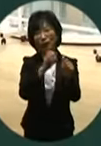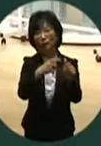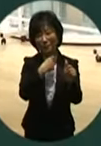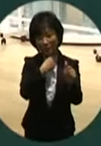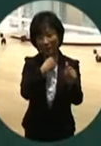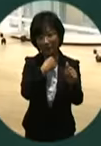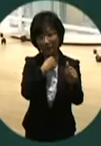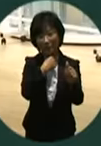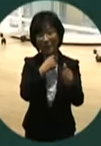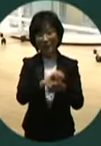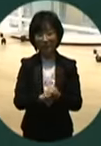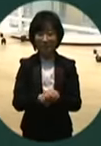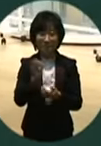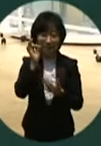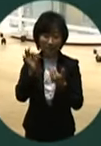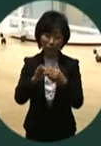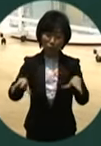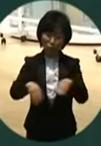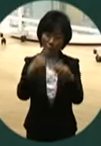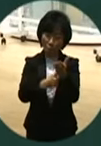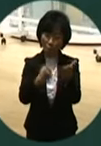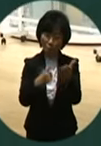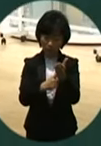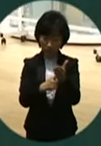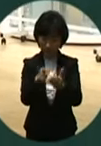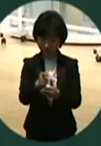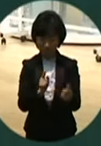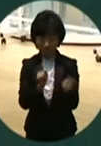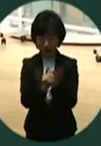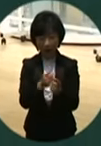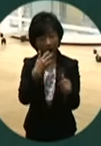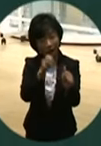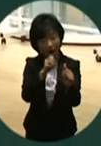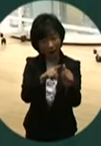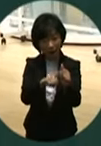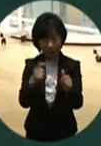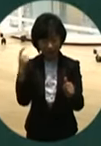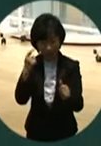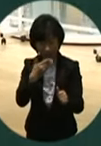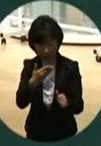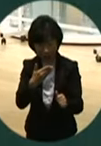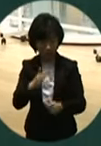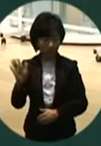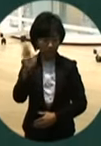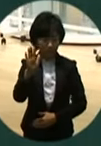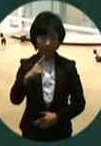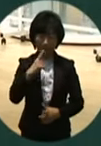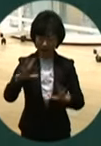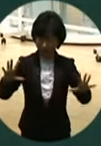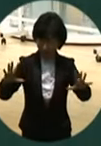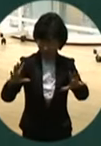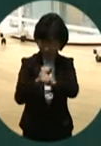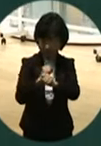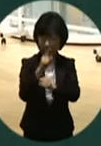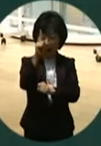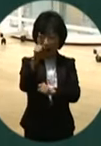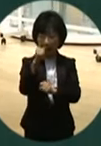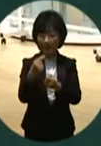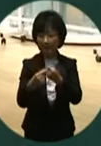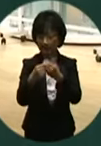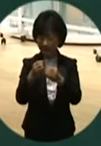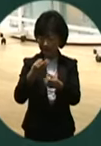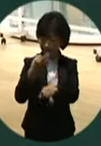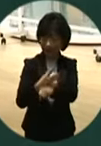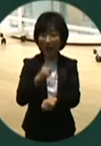만나가지고 뭐 말하면 듣겠냐? I think about it. If you meet the prime minister in here, tell him this. 한마디만. But tell him one thing. 한마디만. Just one